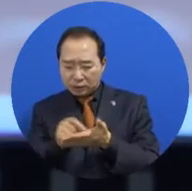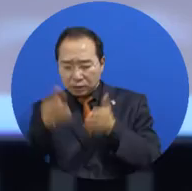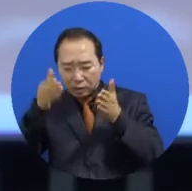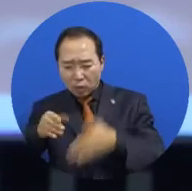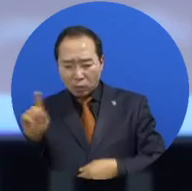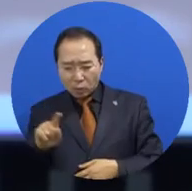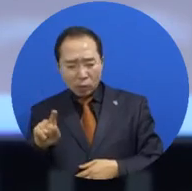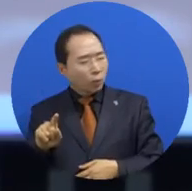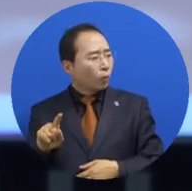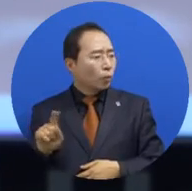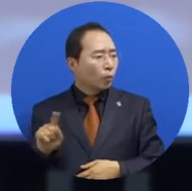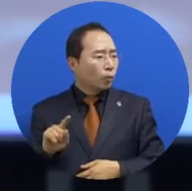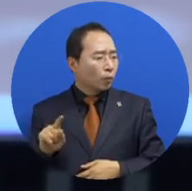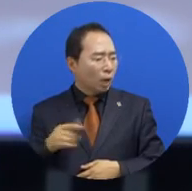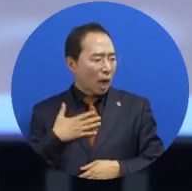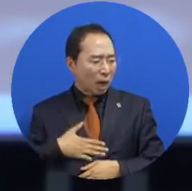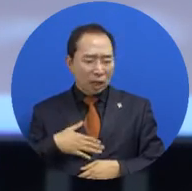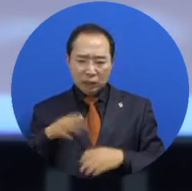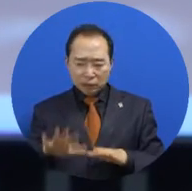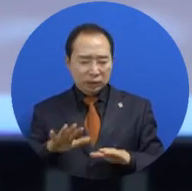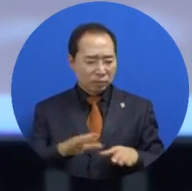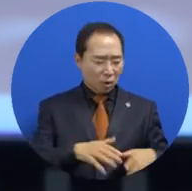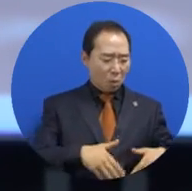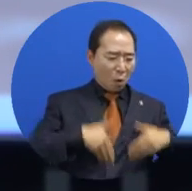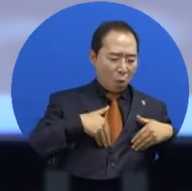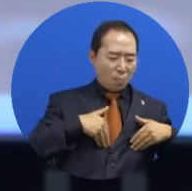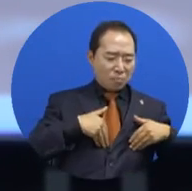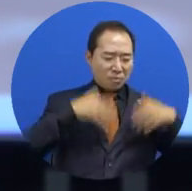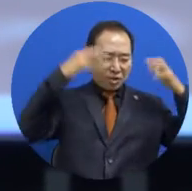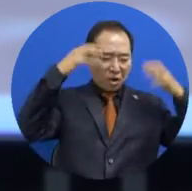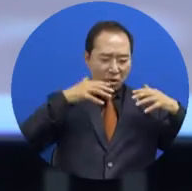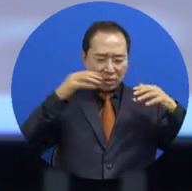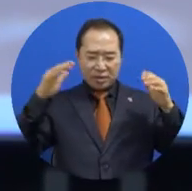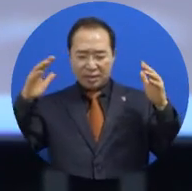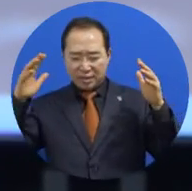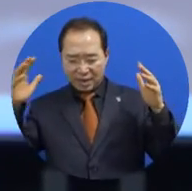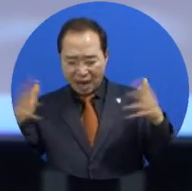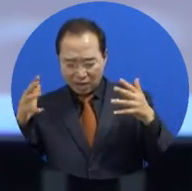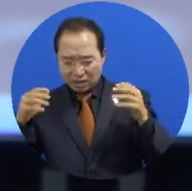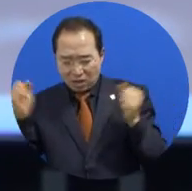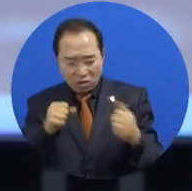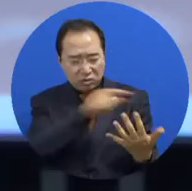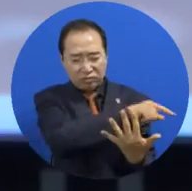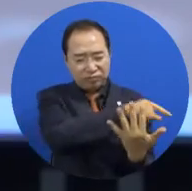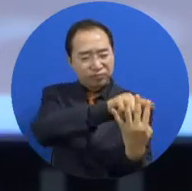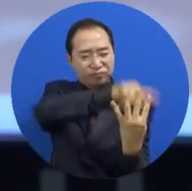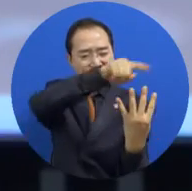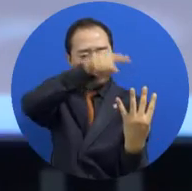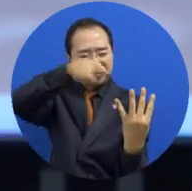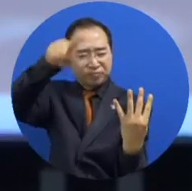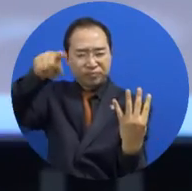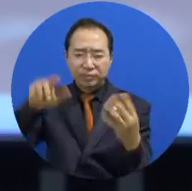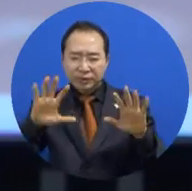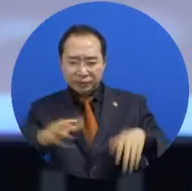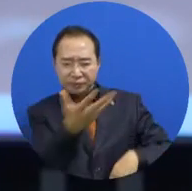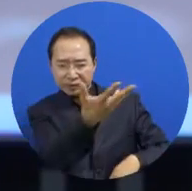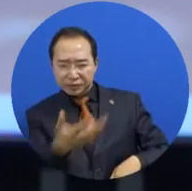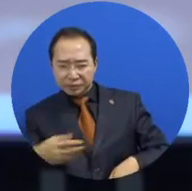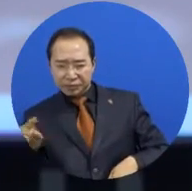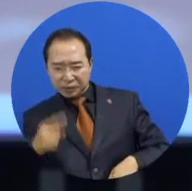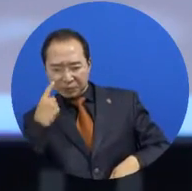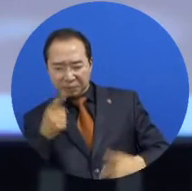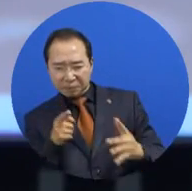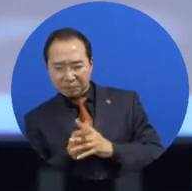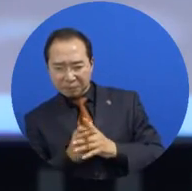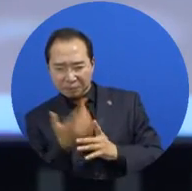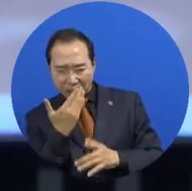겨울인가? 내가 그럼 침묵해야 되나? 아니면 지금 활짝 펼쳐야 되나? 이걸 탈 수 있죠. 맥락을 짚어낼 수